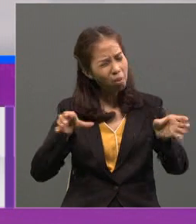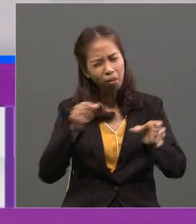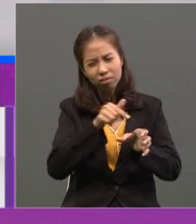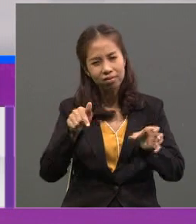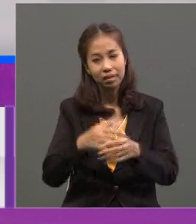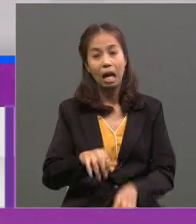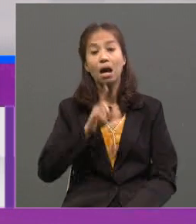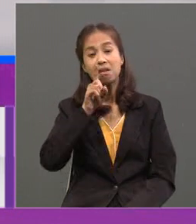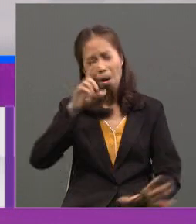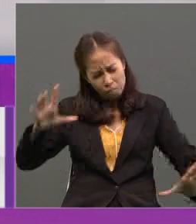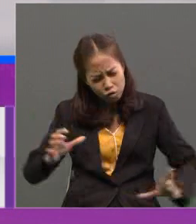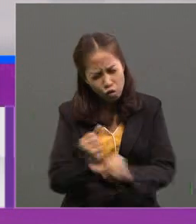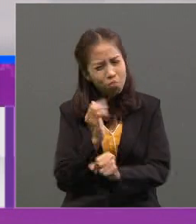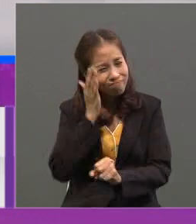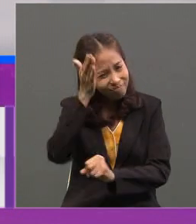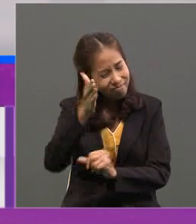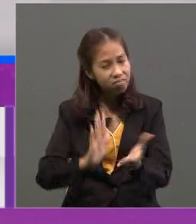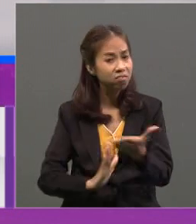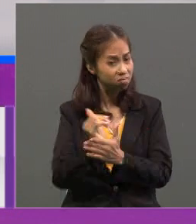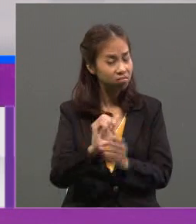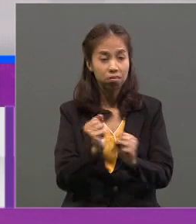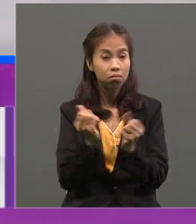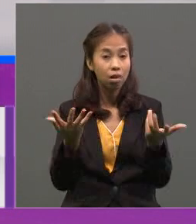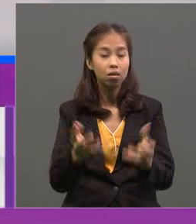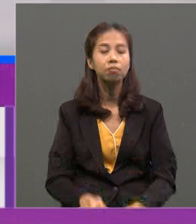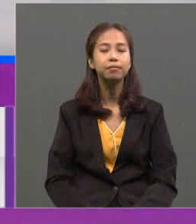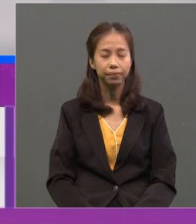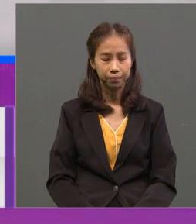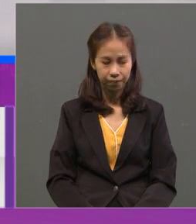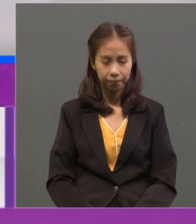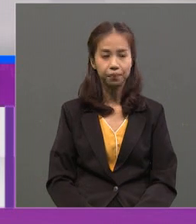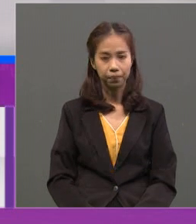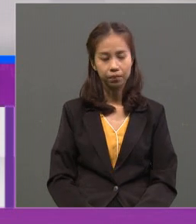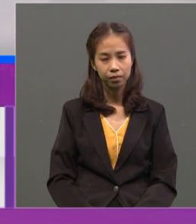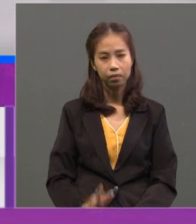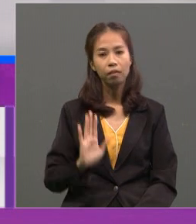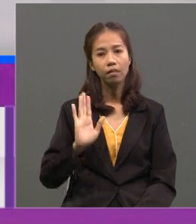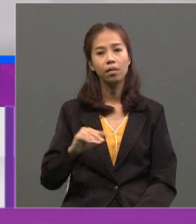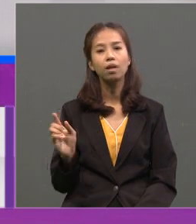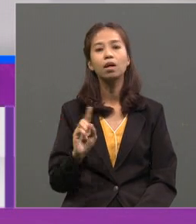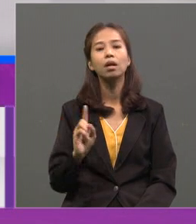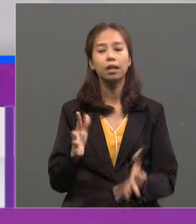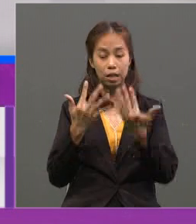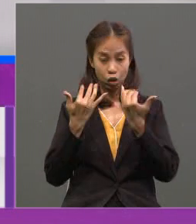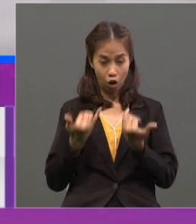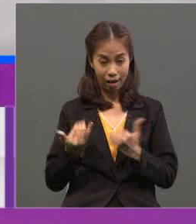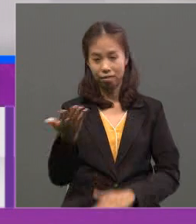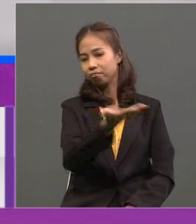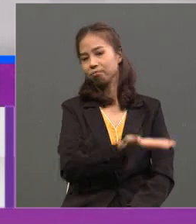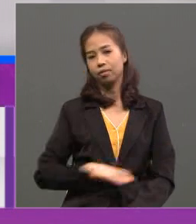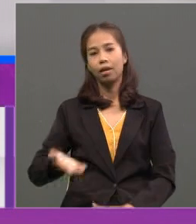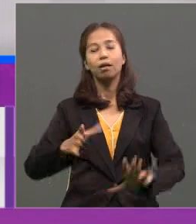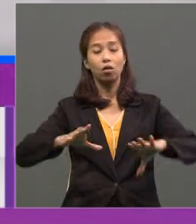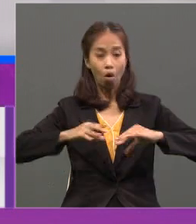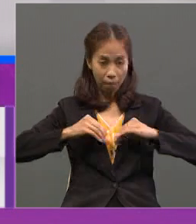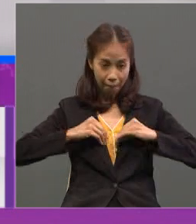ทางออกจรๆ แลวมันครจะเป็นอยาง่ whippedทออกจมworth couldnไม่วจะเป็ตงเลื